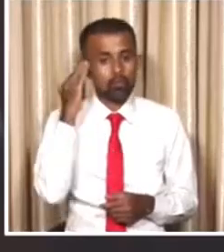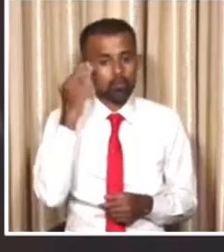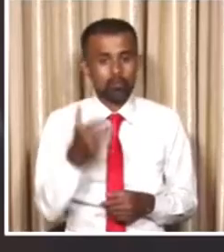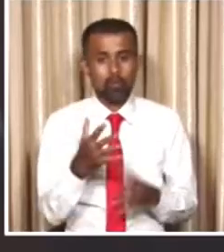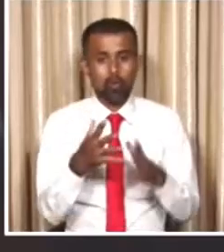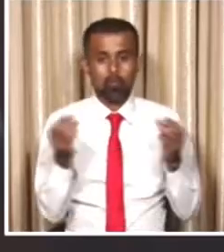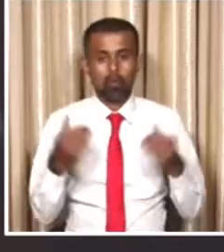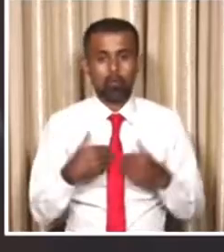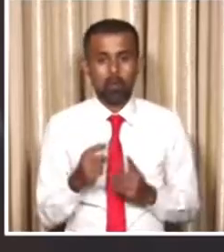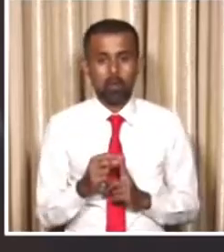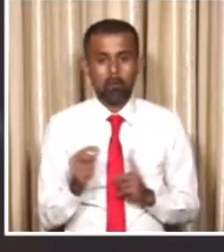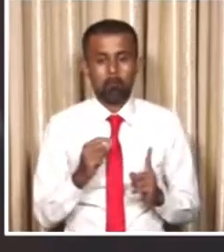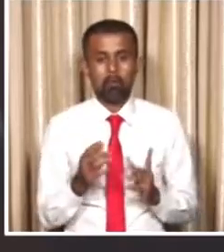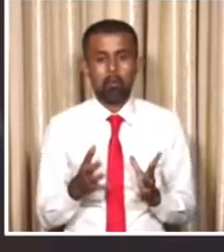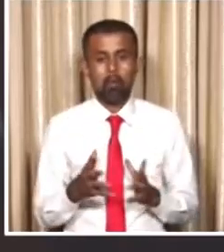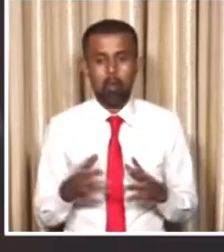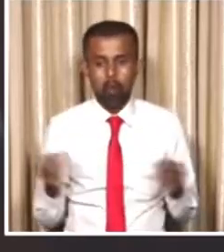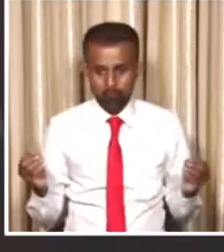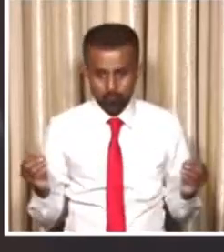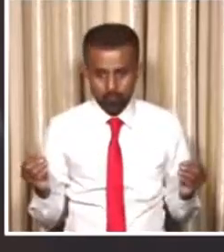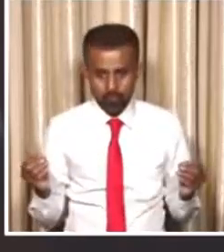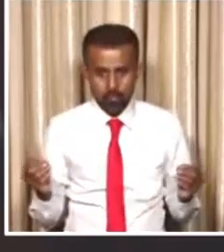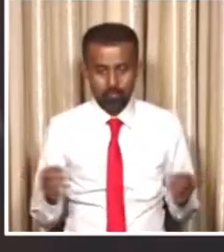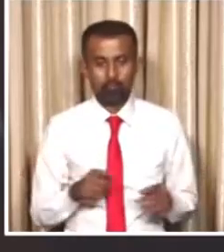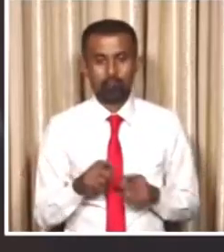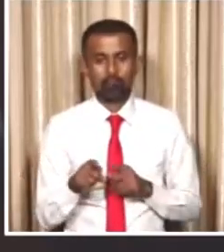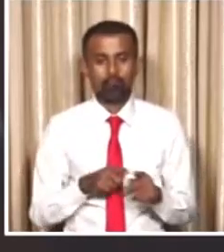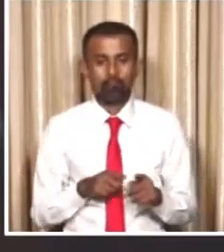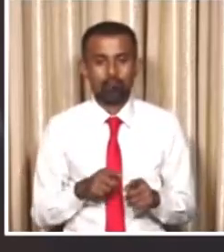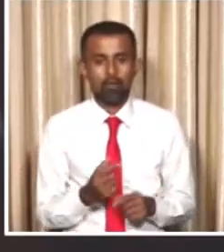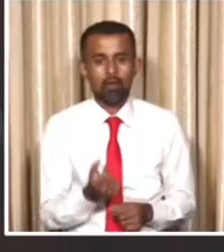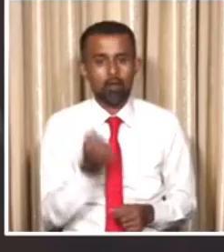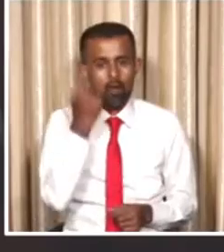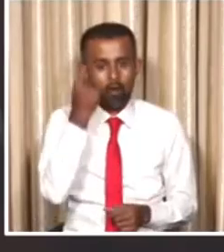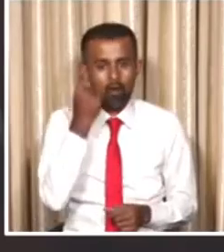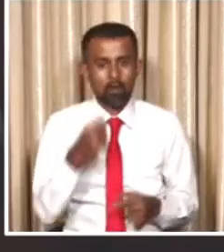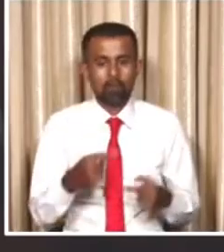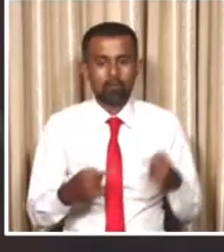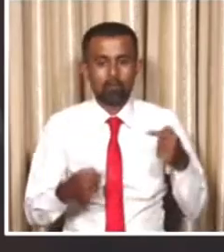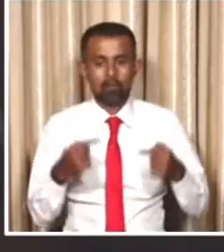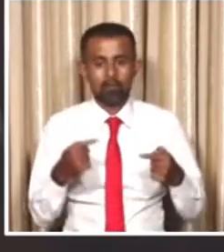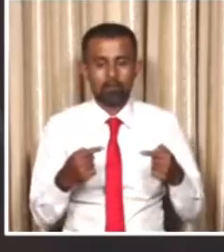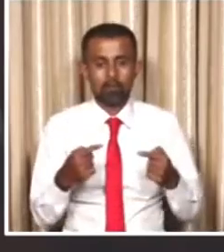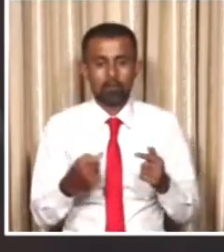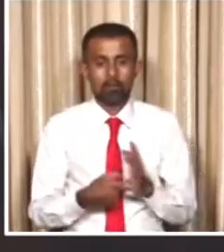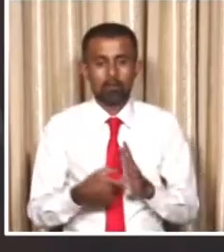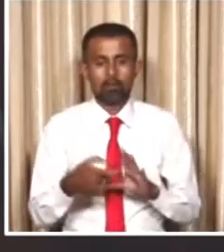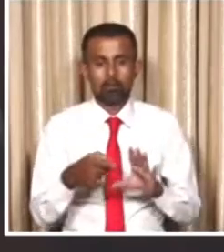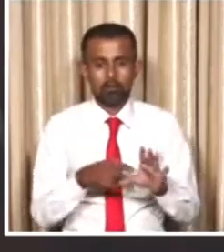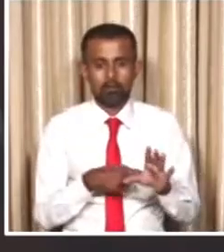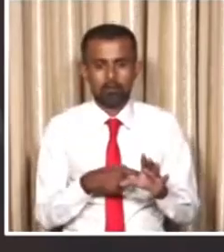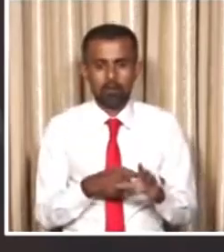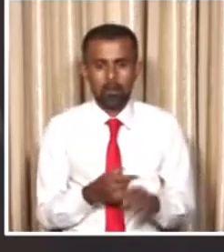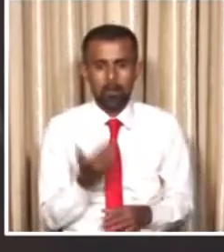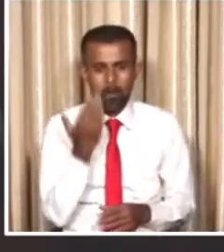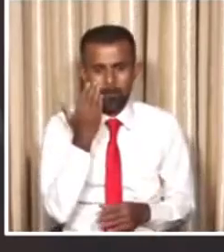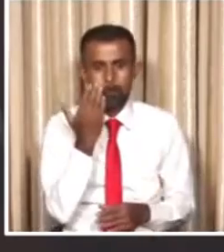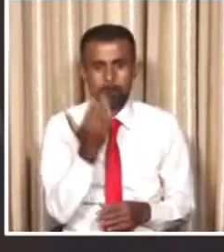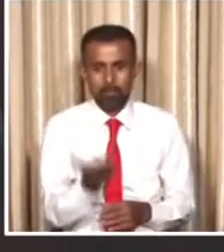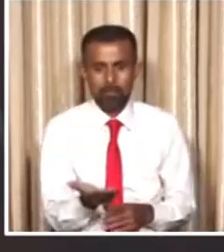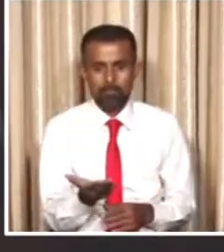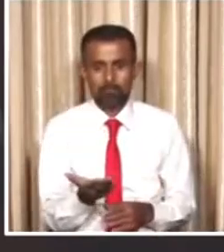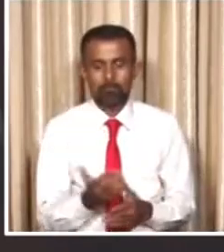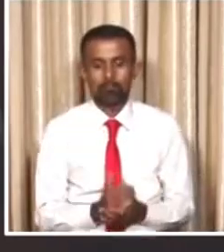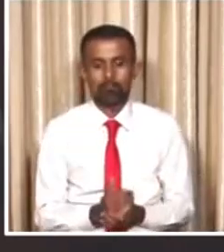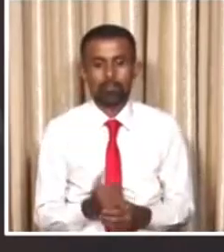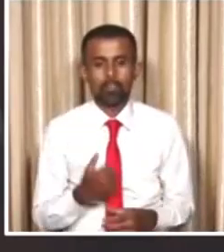නම් අපේ මන්ත්‍රී ධූරත් අහෝසිය. ඒ වගේ සංකල්පයක් තර්කයක් ගොඩනගන්න හදන බවක් දැන් හිමින් හිමින් පේනවා.